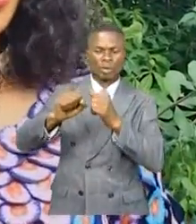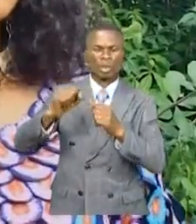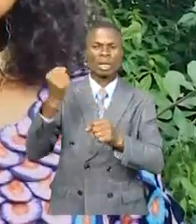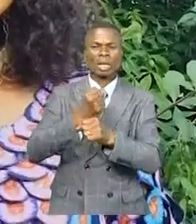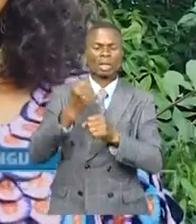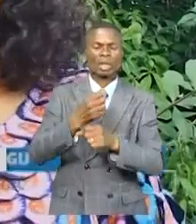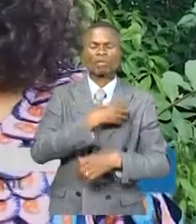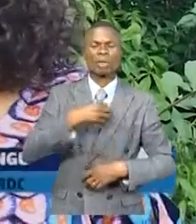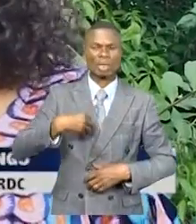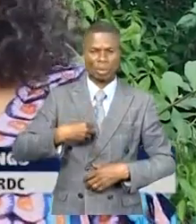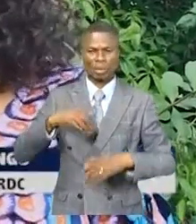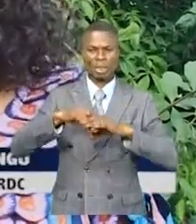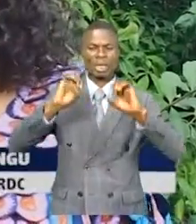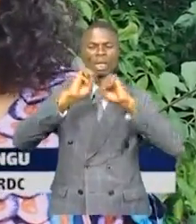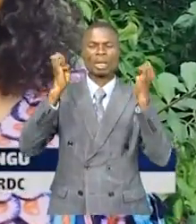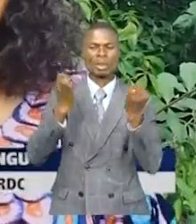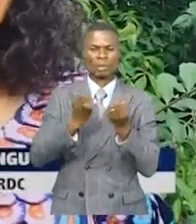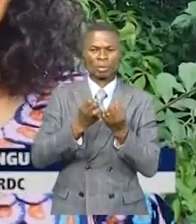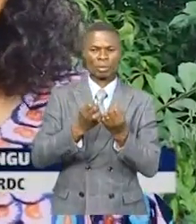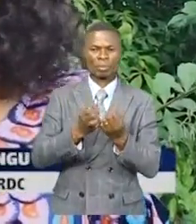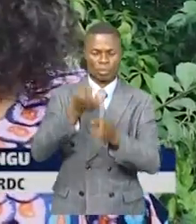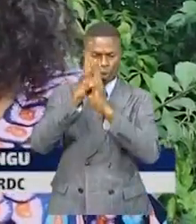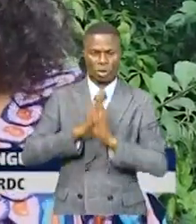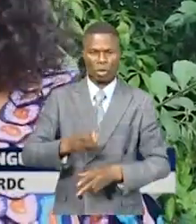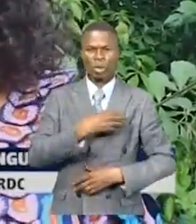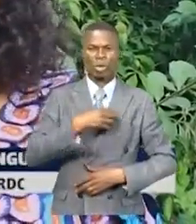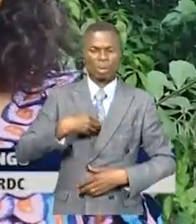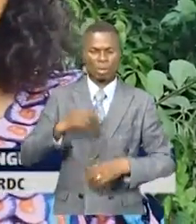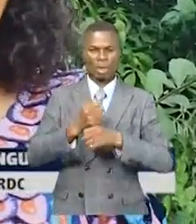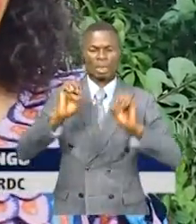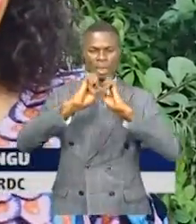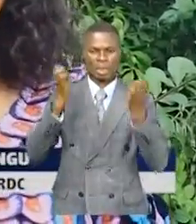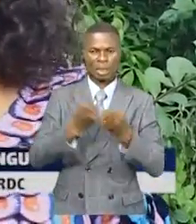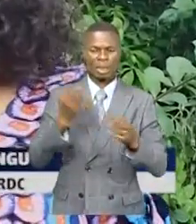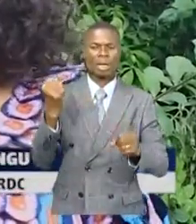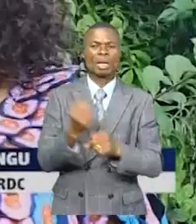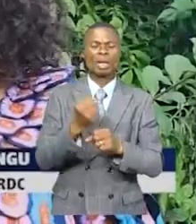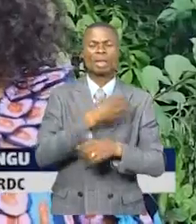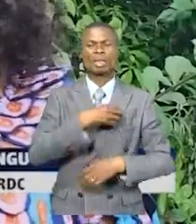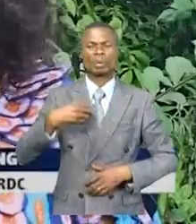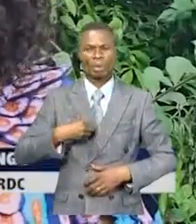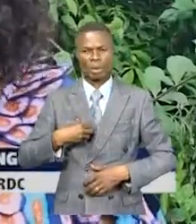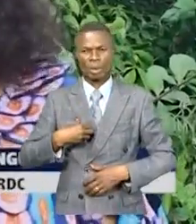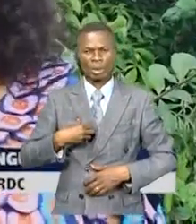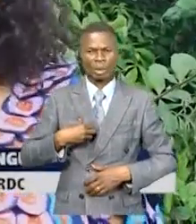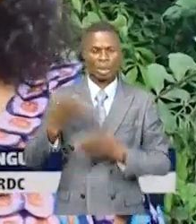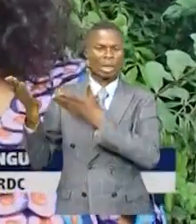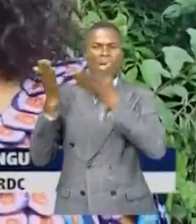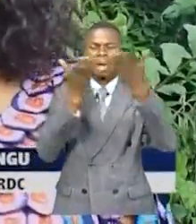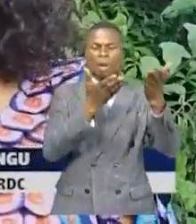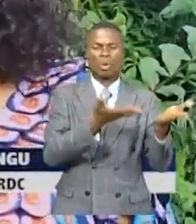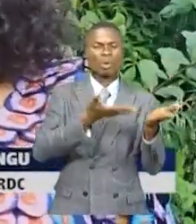féminin. Donc nous voulons désormais avoir des femmes entrepreneurs, des femmes CEO, des femmes qui peuvent exporter ou